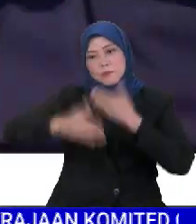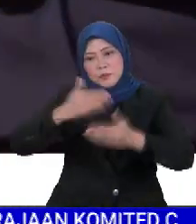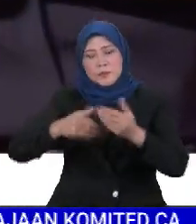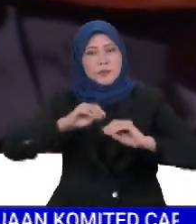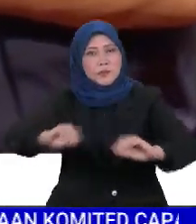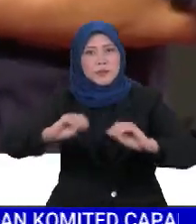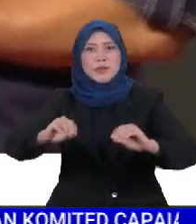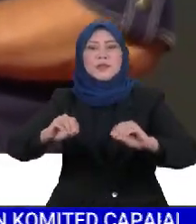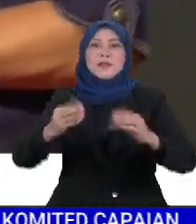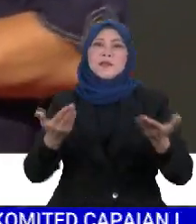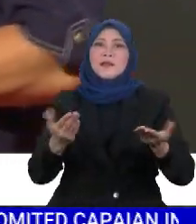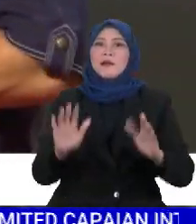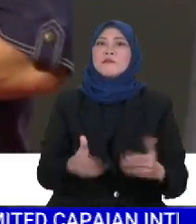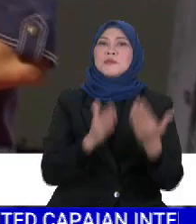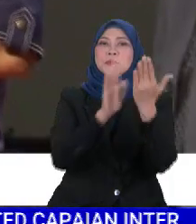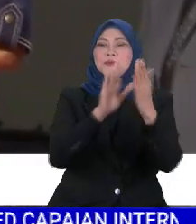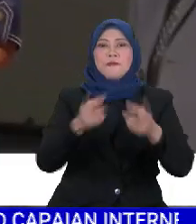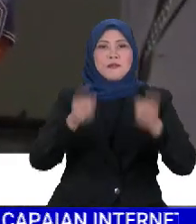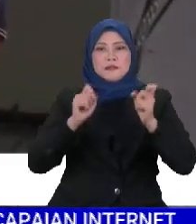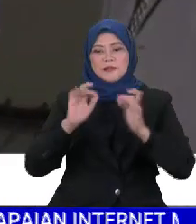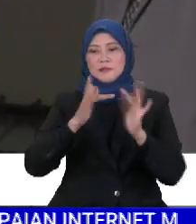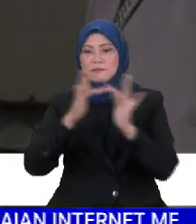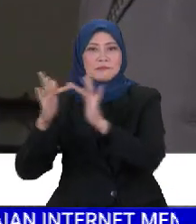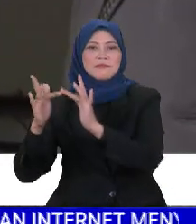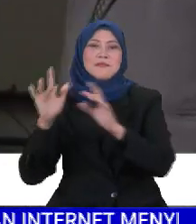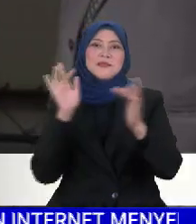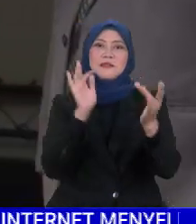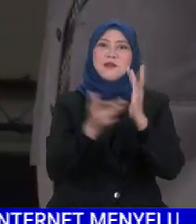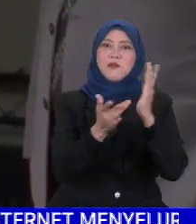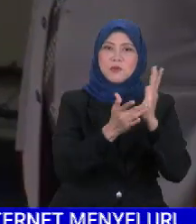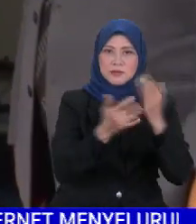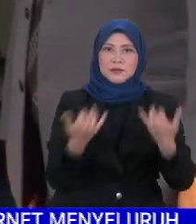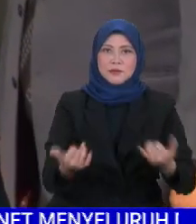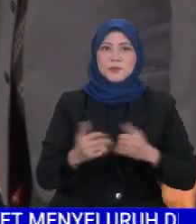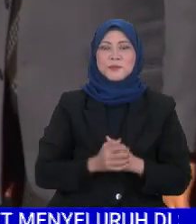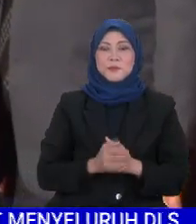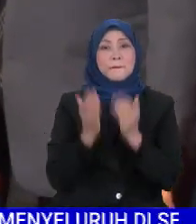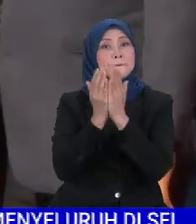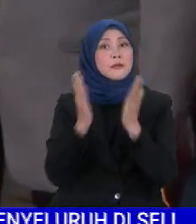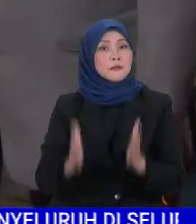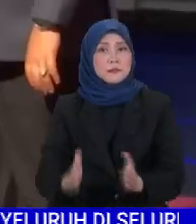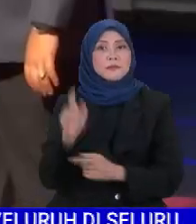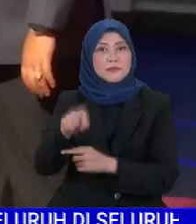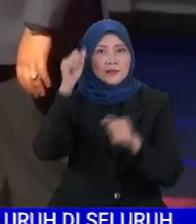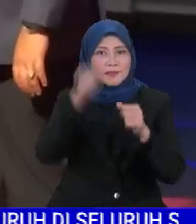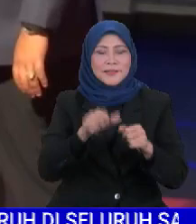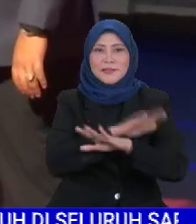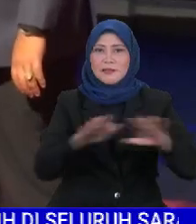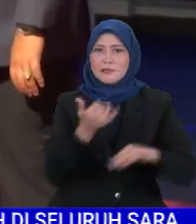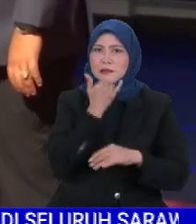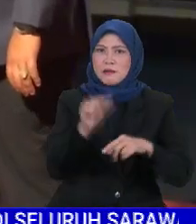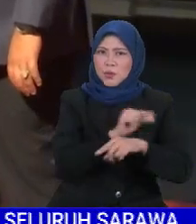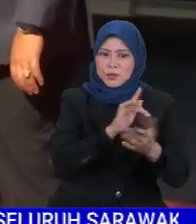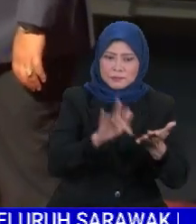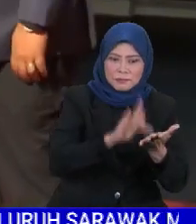masing-masing terutama dalam mendepani kepantasan teknologi pada masa kini. Tegasnya, para pelajar diingatkan agar tidak